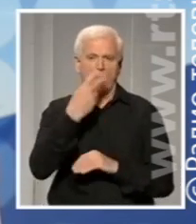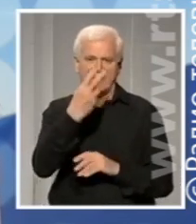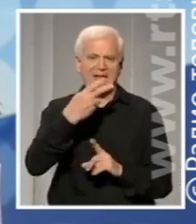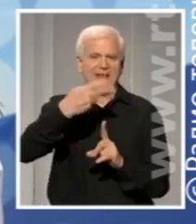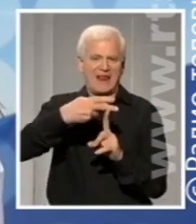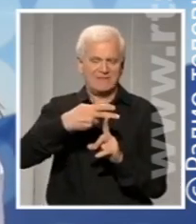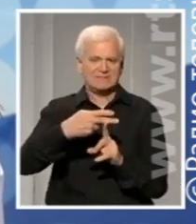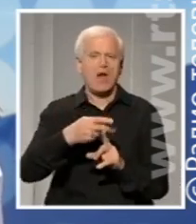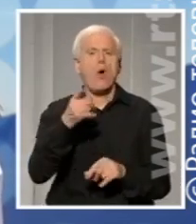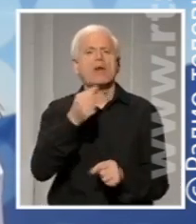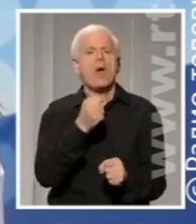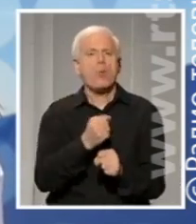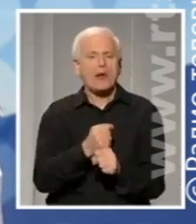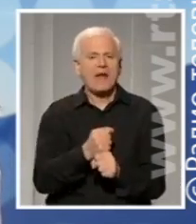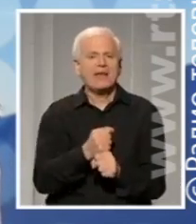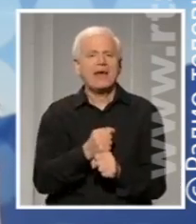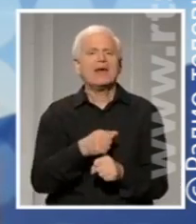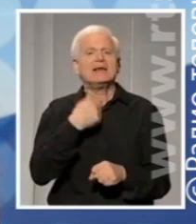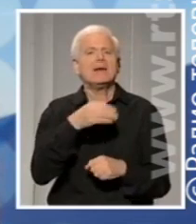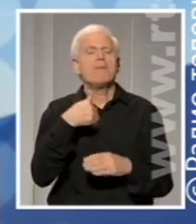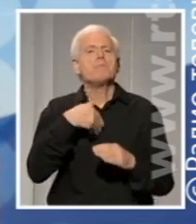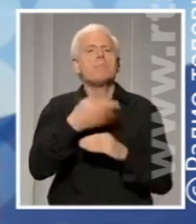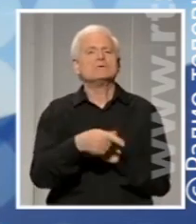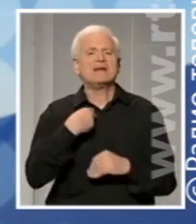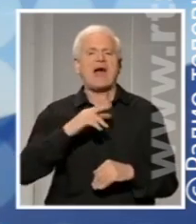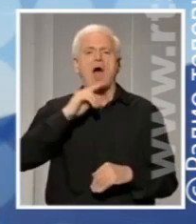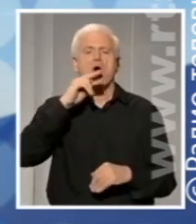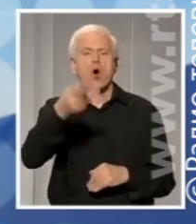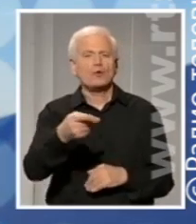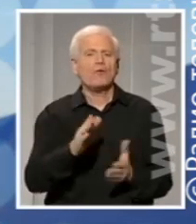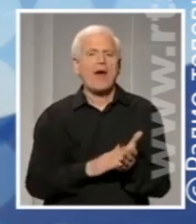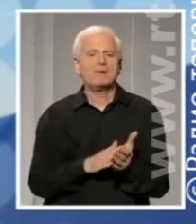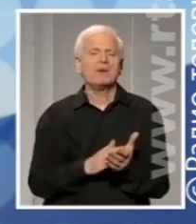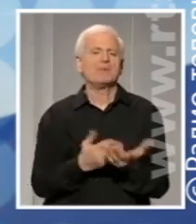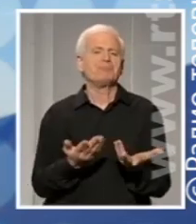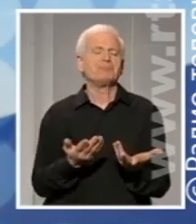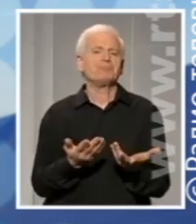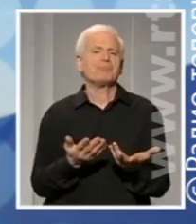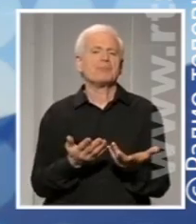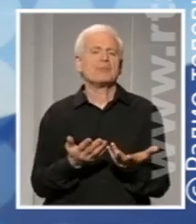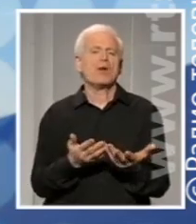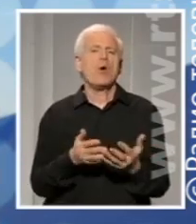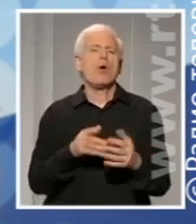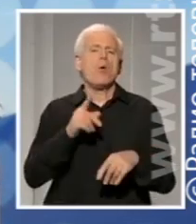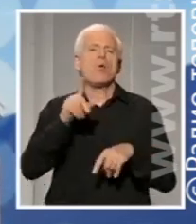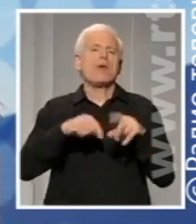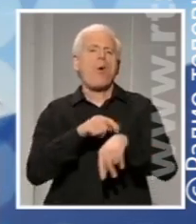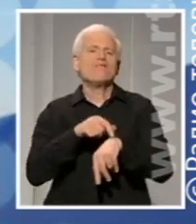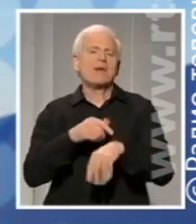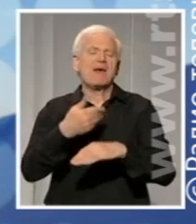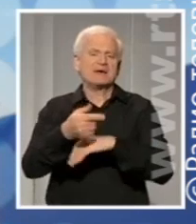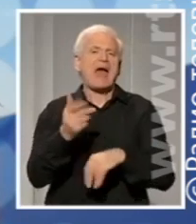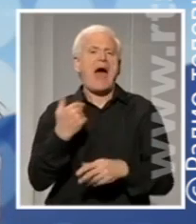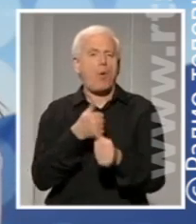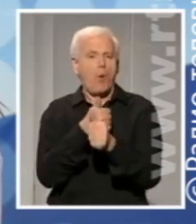časa urade, da mi prosto odgovore, recimo, u nekom vremenskom periodu, ako